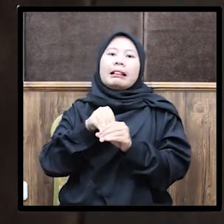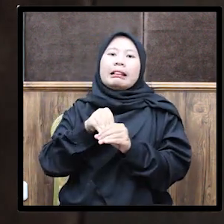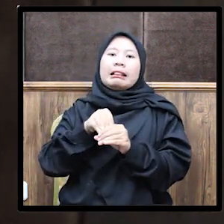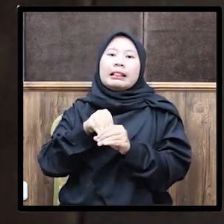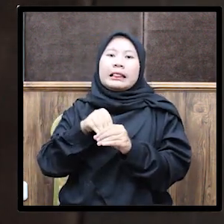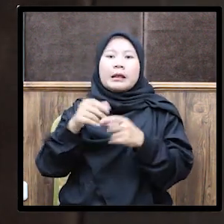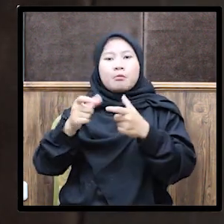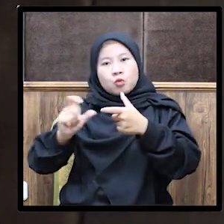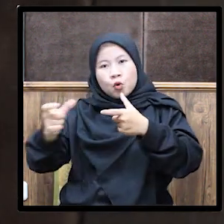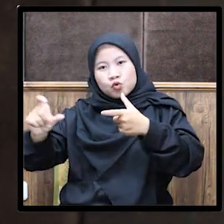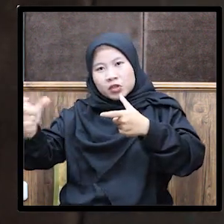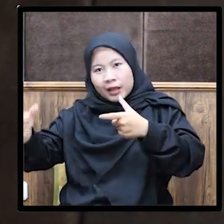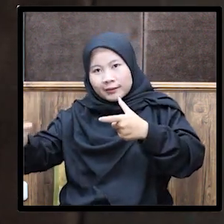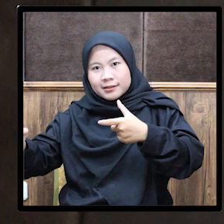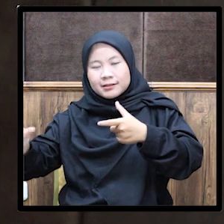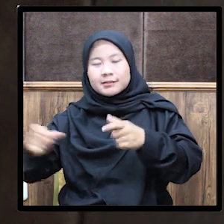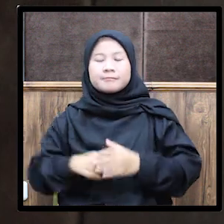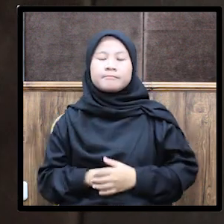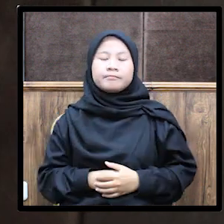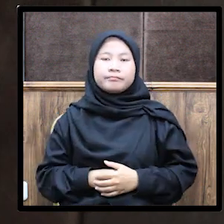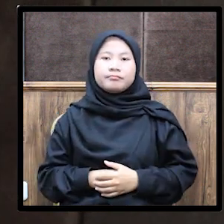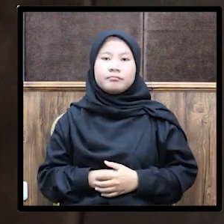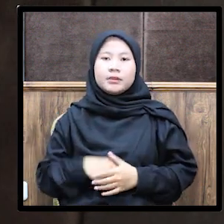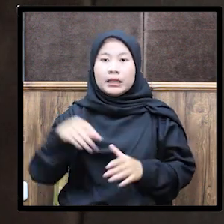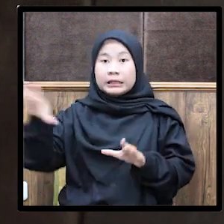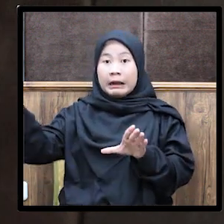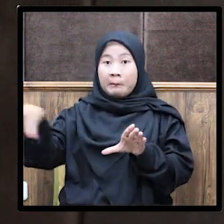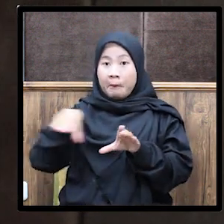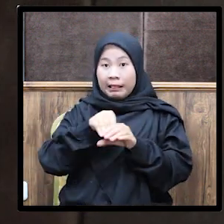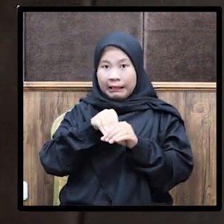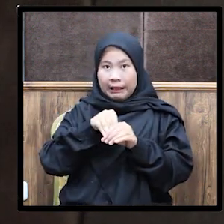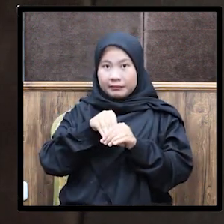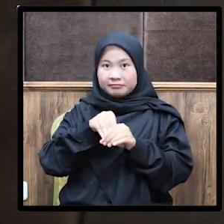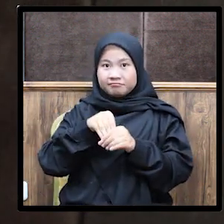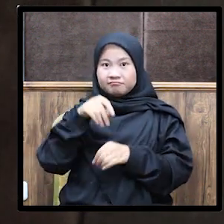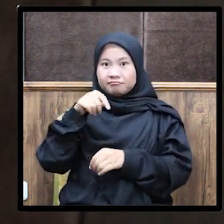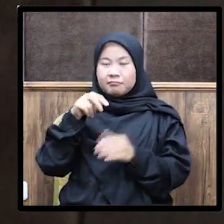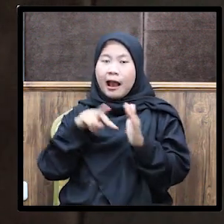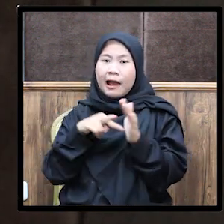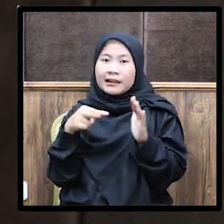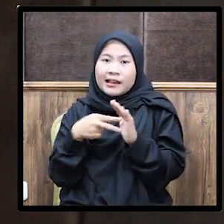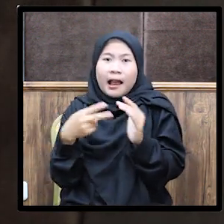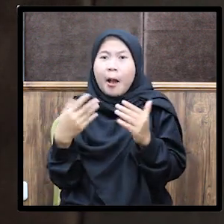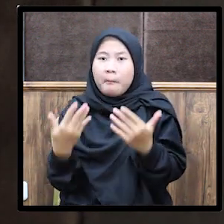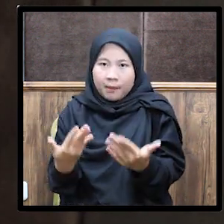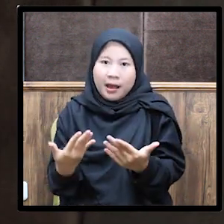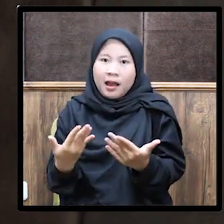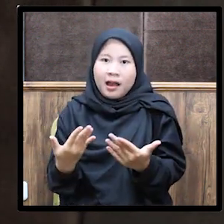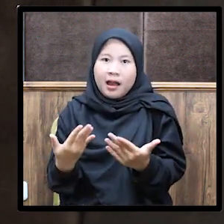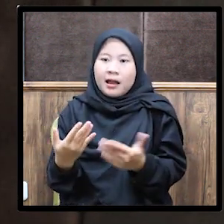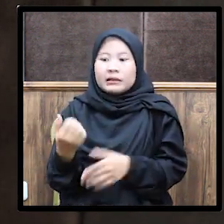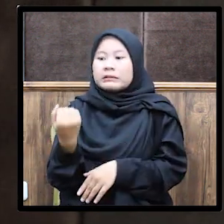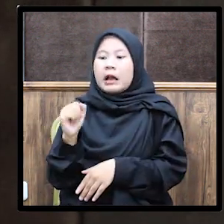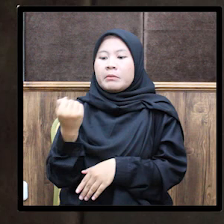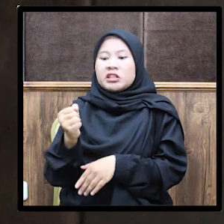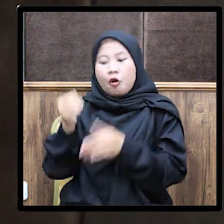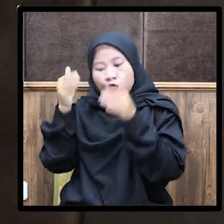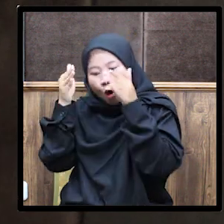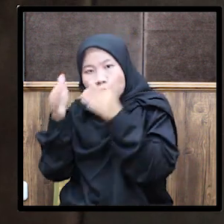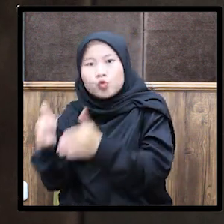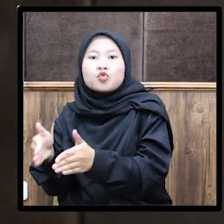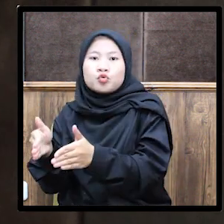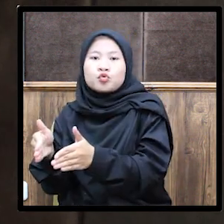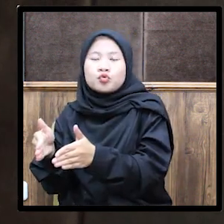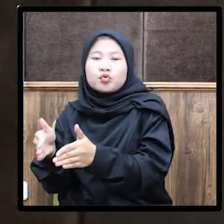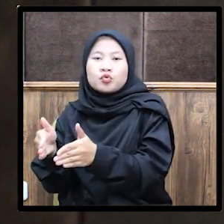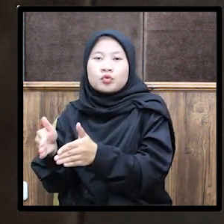gitu. Dan keterlibatan di semua tahapan itu artinya kita tidak bisa hanya berfokus pada